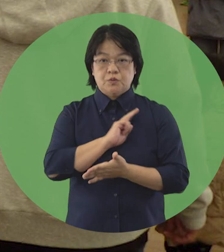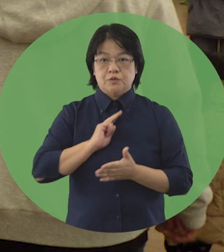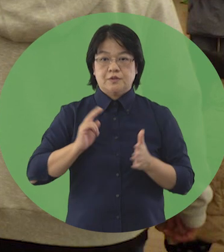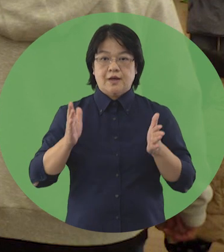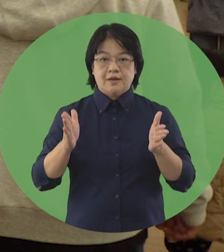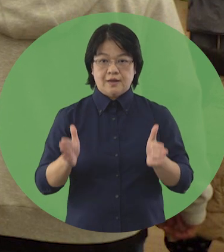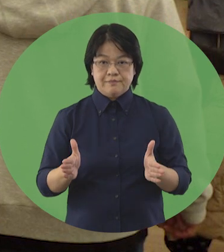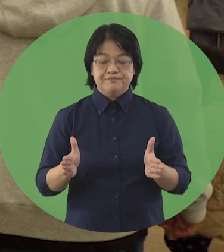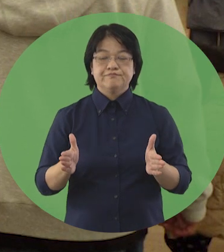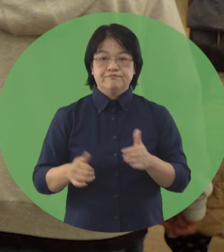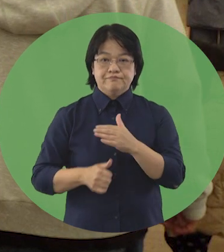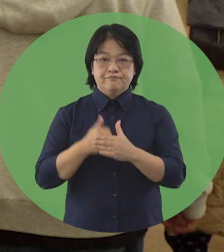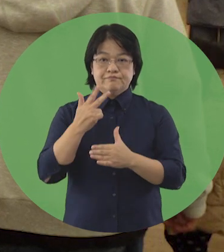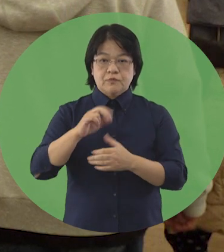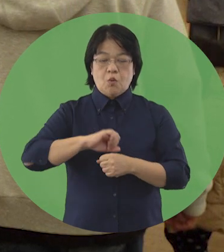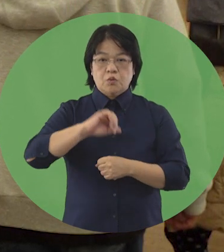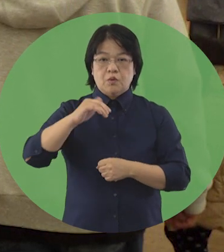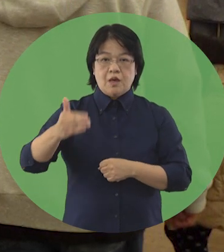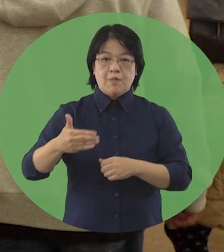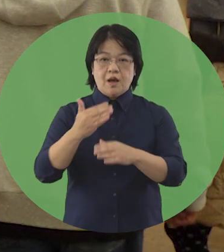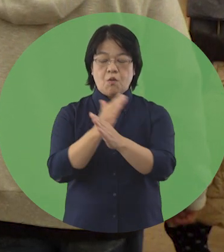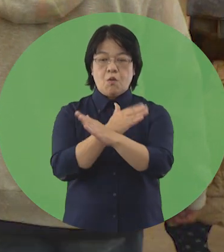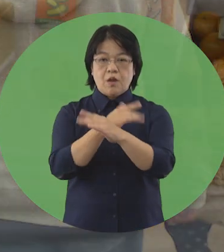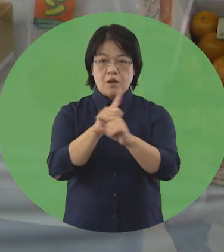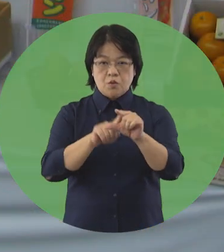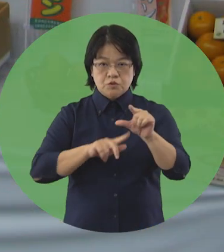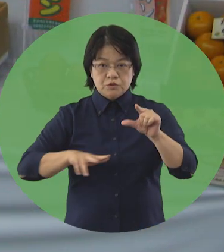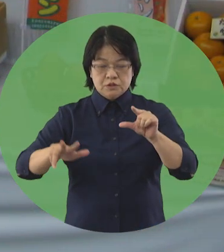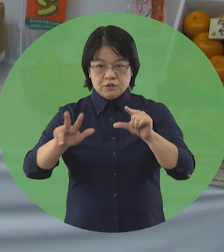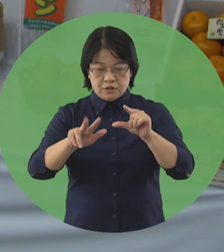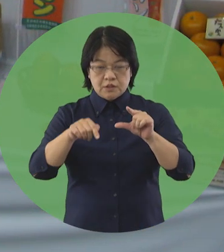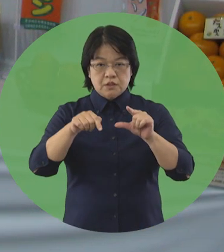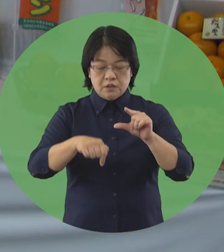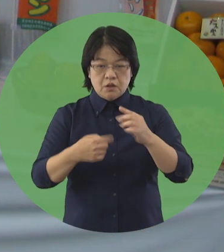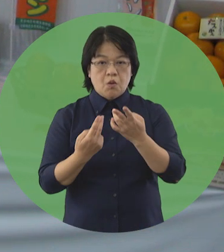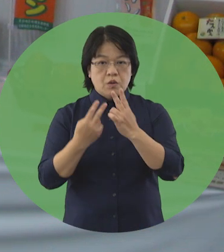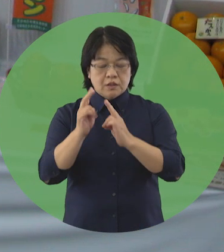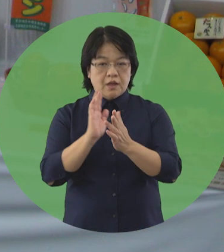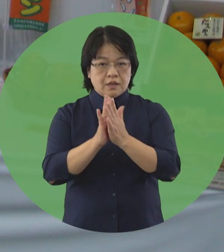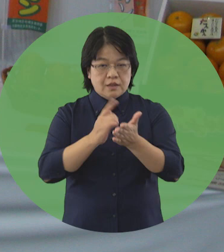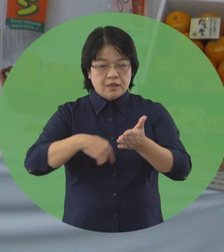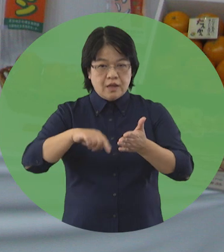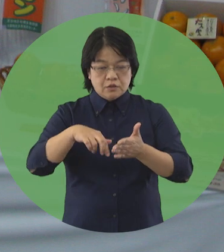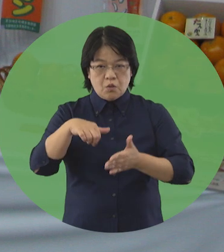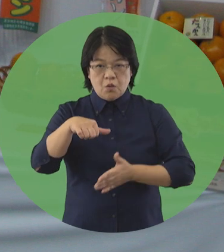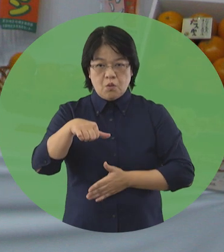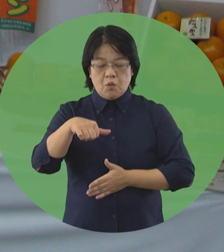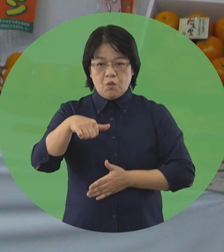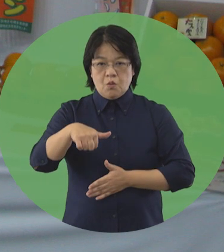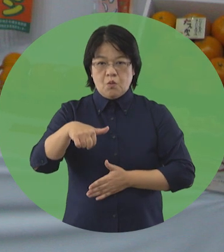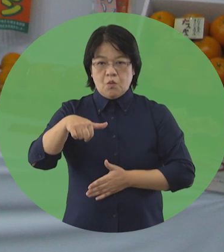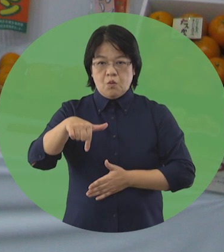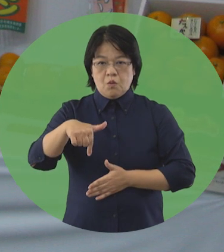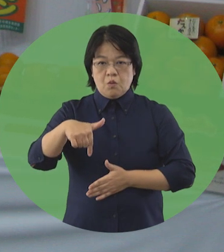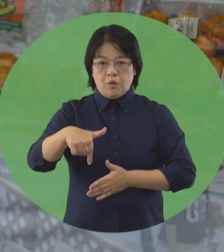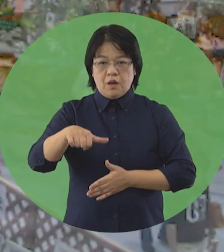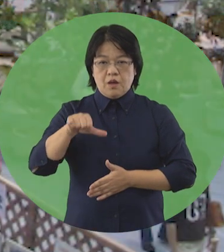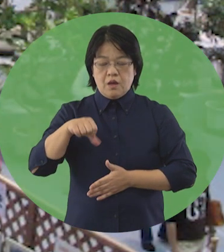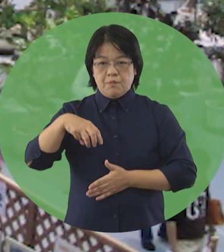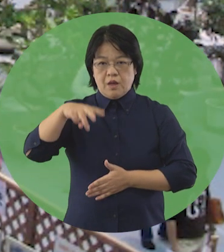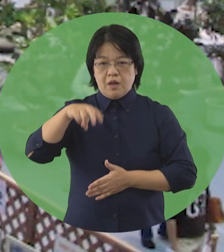那覇市の大野山公園を中心に県内各地のファーマーズマーケットとオンラインを併用して開催されます